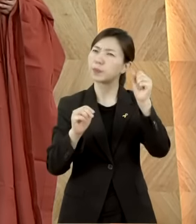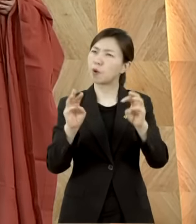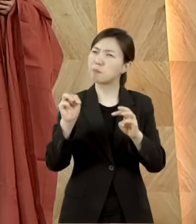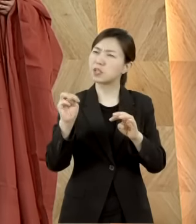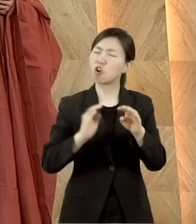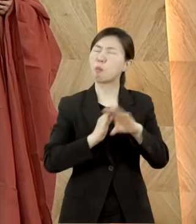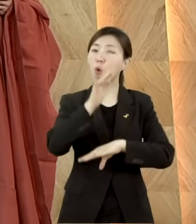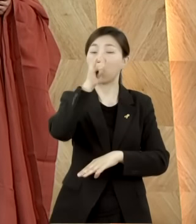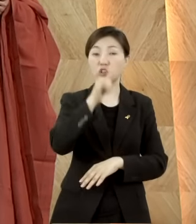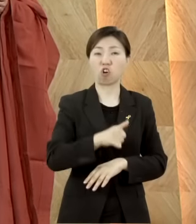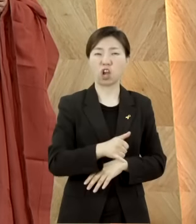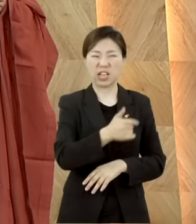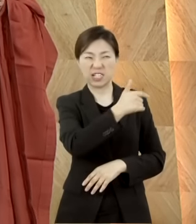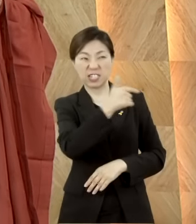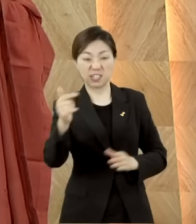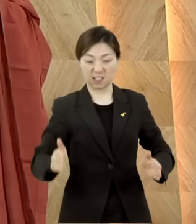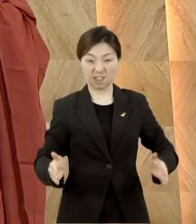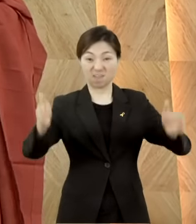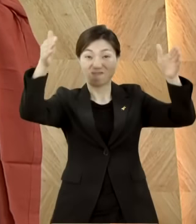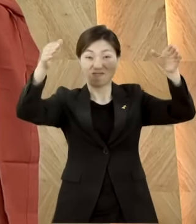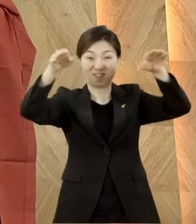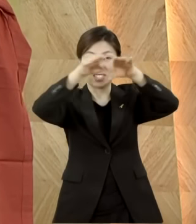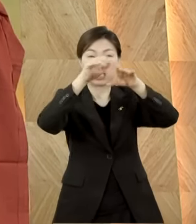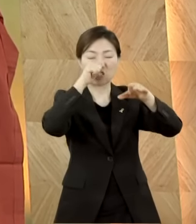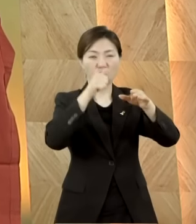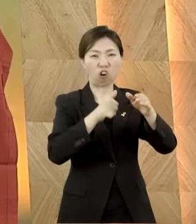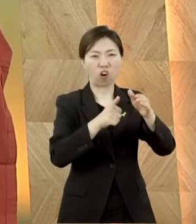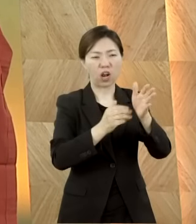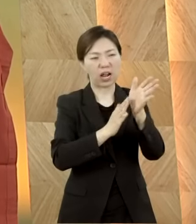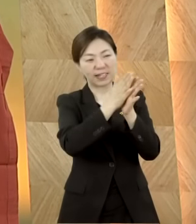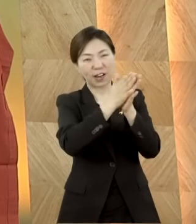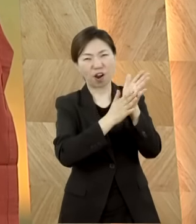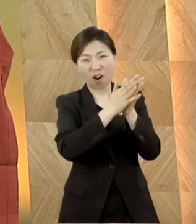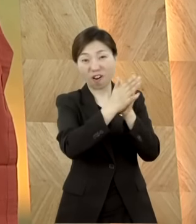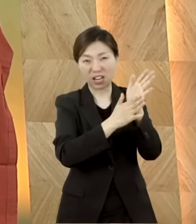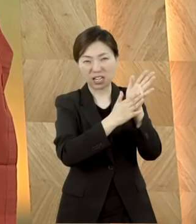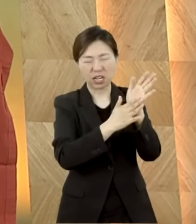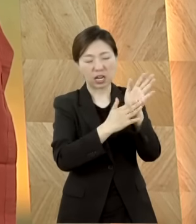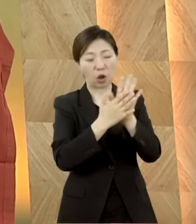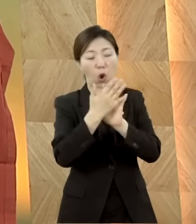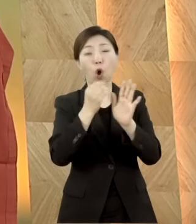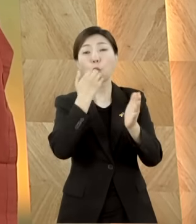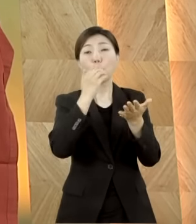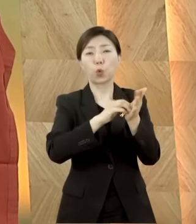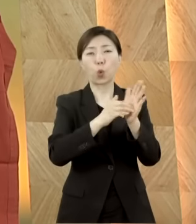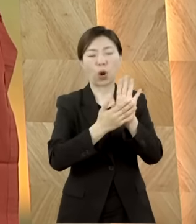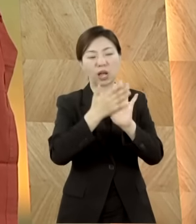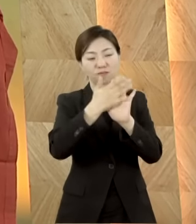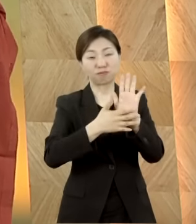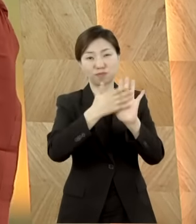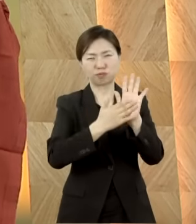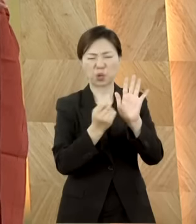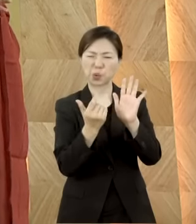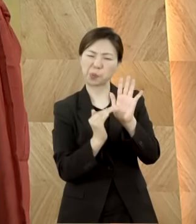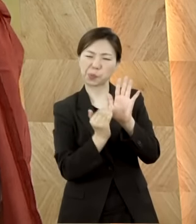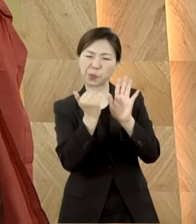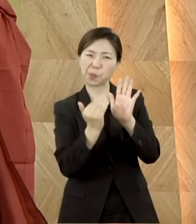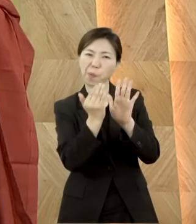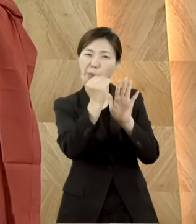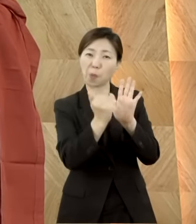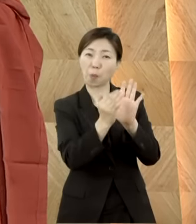조각하고 이렇게 좀 다듬기는 했겠지만 울퉁불퉁 한 부분이 있잖아요 울퉁불퉁한